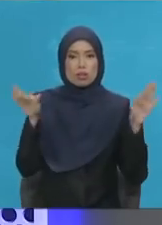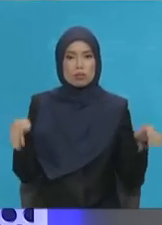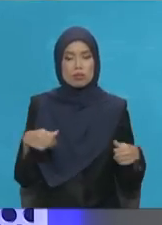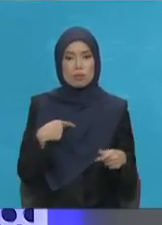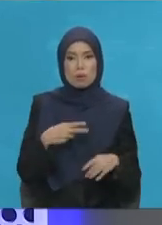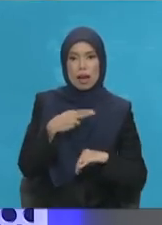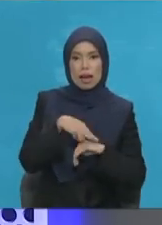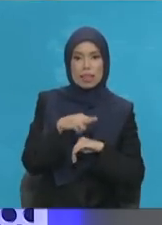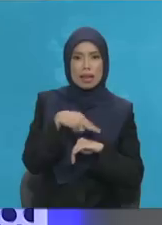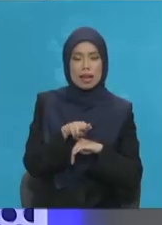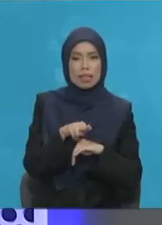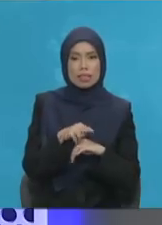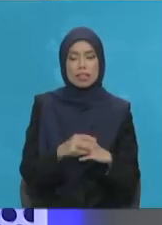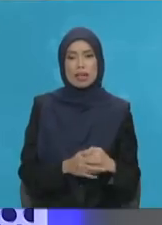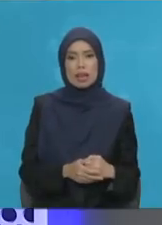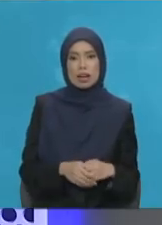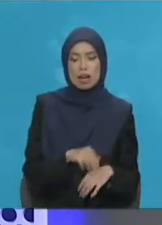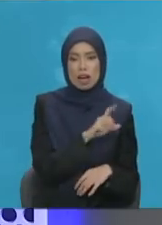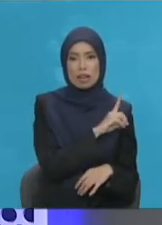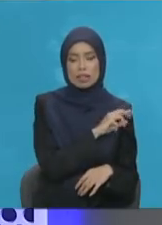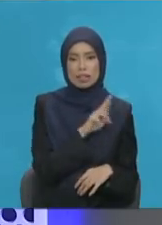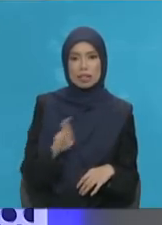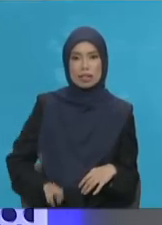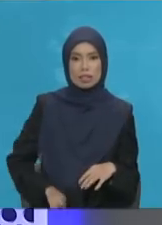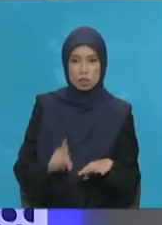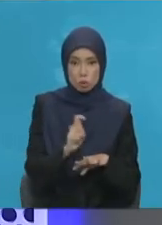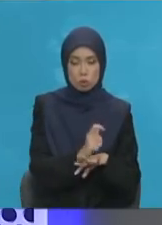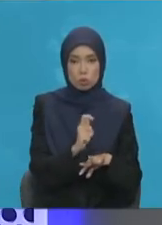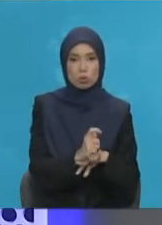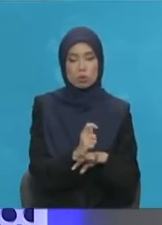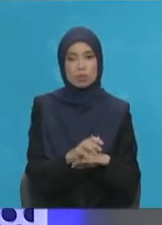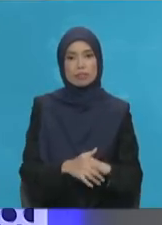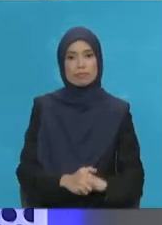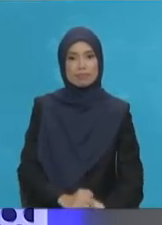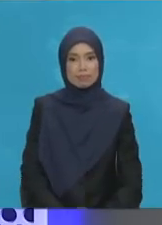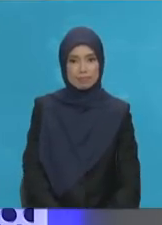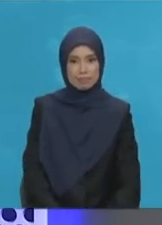adat menghantar dan menerima tanda di raja dan pertunangan di Raja